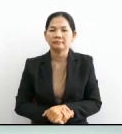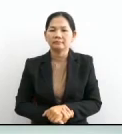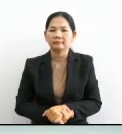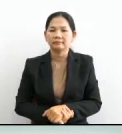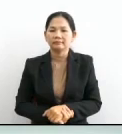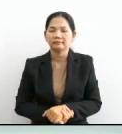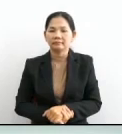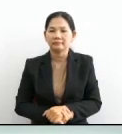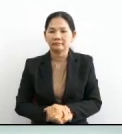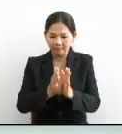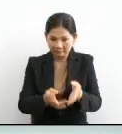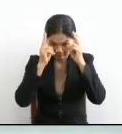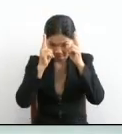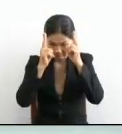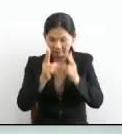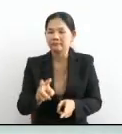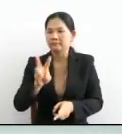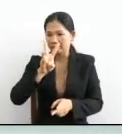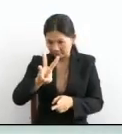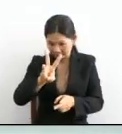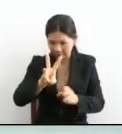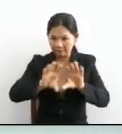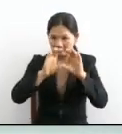Sự phơi sắc xa cô thằng ạ tị bấy.